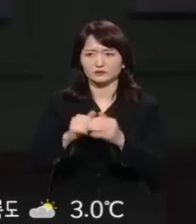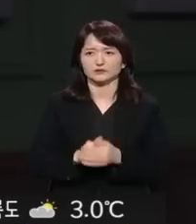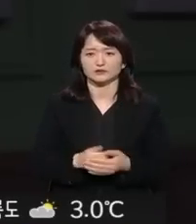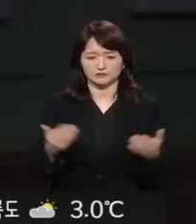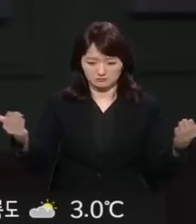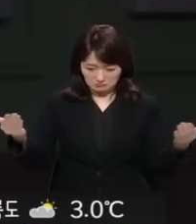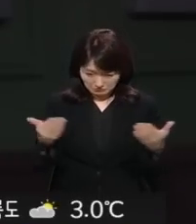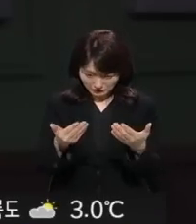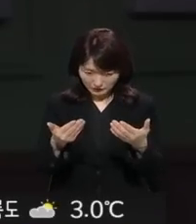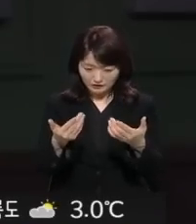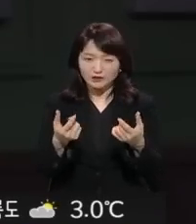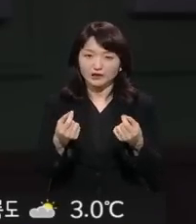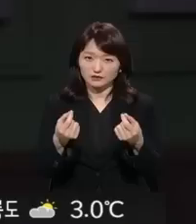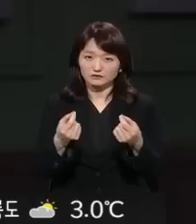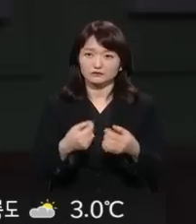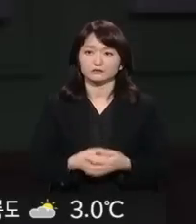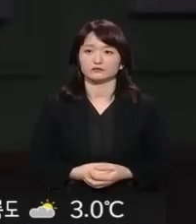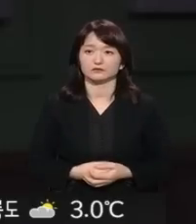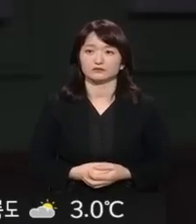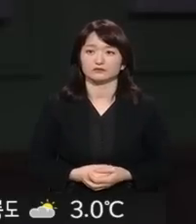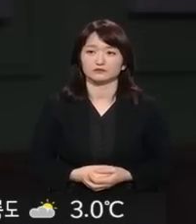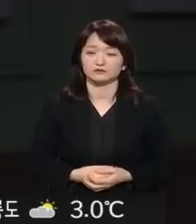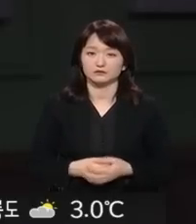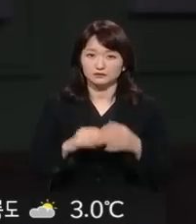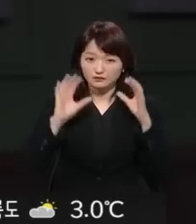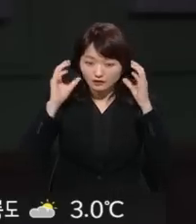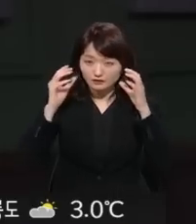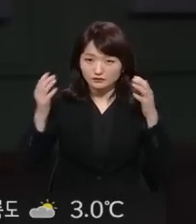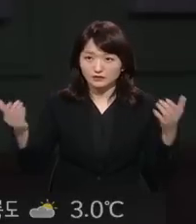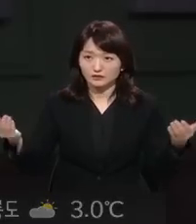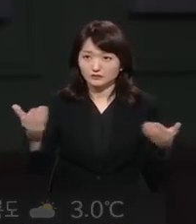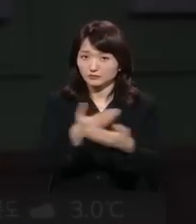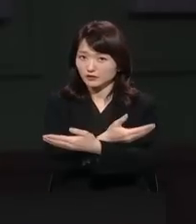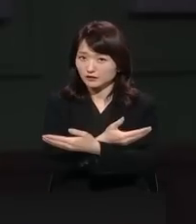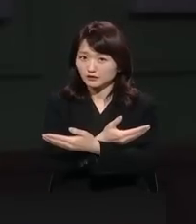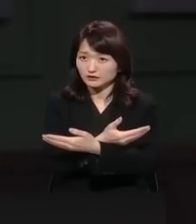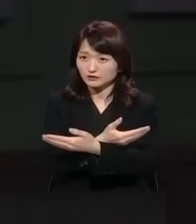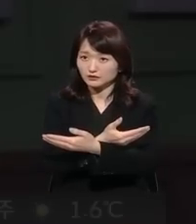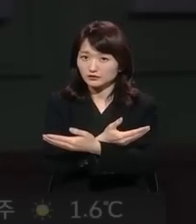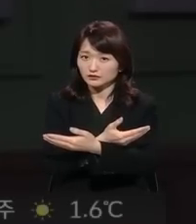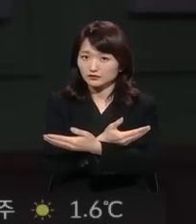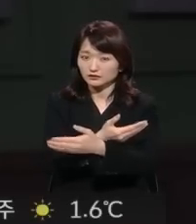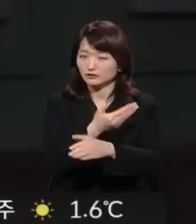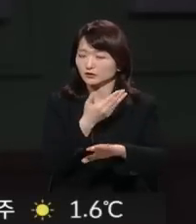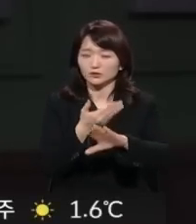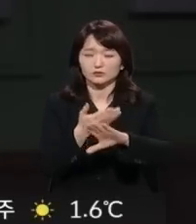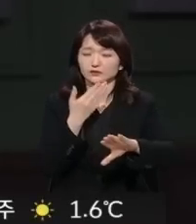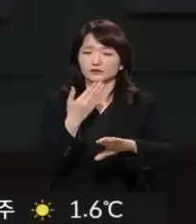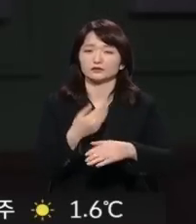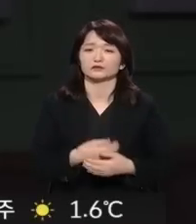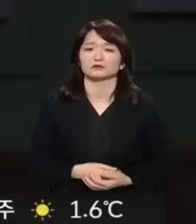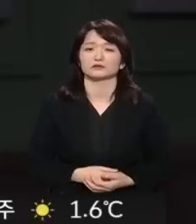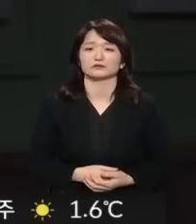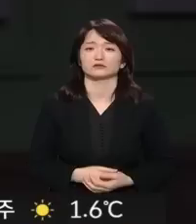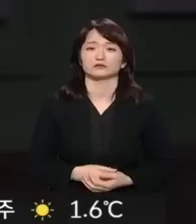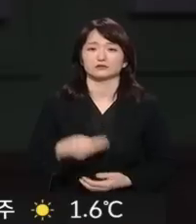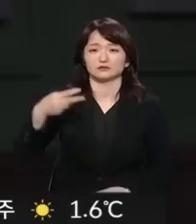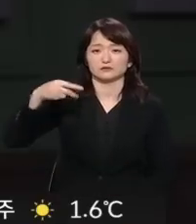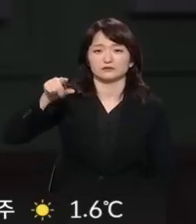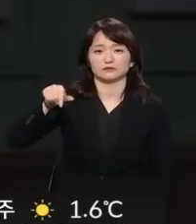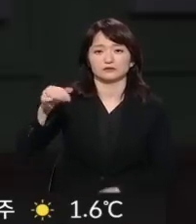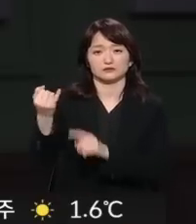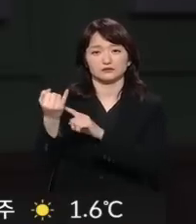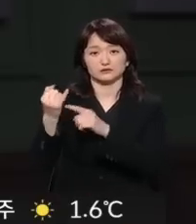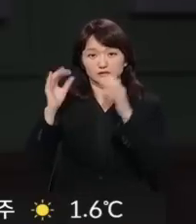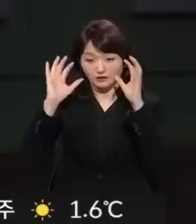동일인으로 분석이 됐습니다 그러니까 오히려 아이가 바꿔치기 됐다는 이런 공소 사실 보다는 배치되는 부분인 거죠 여기에 더해서 석씨가 정말